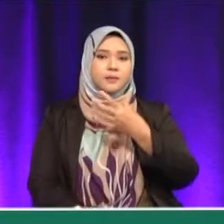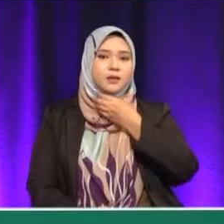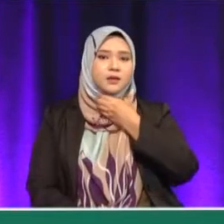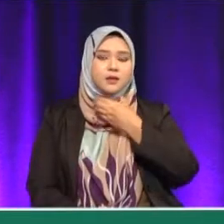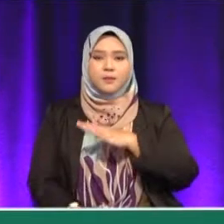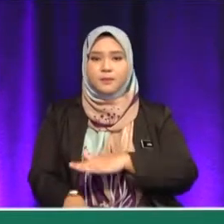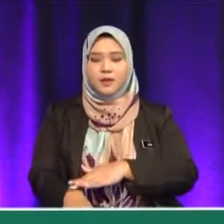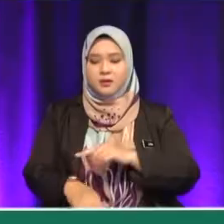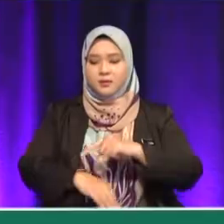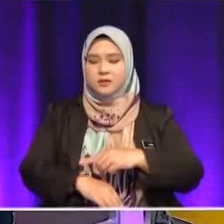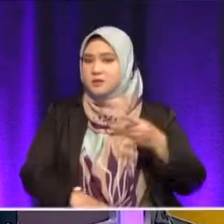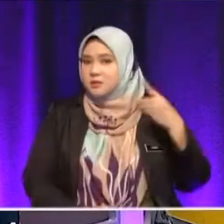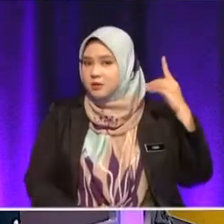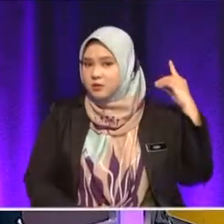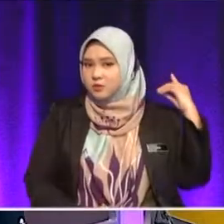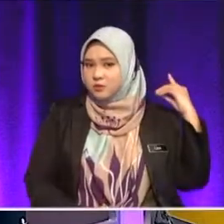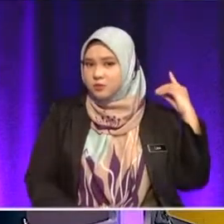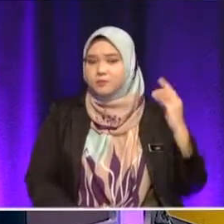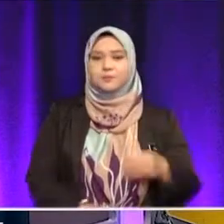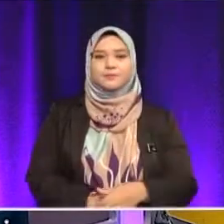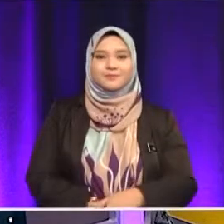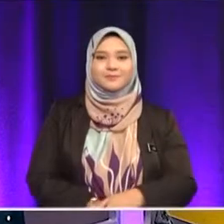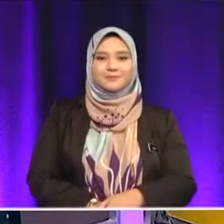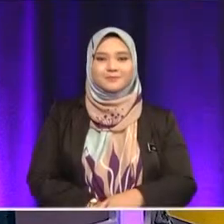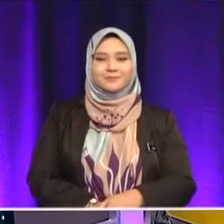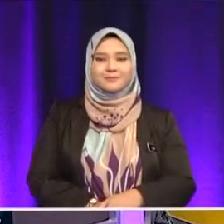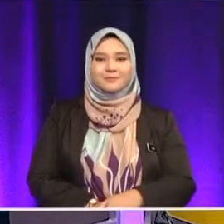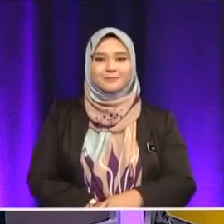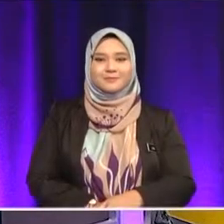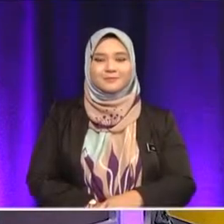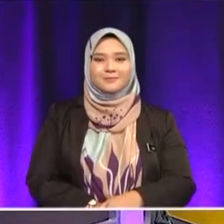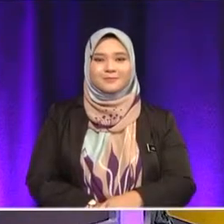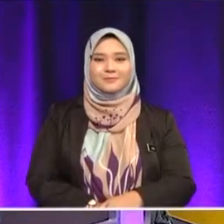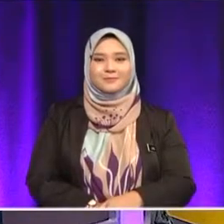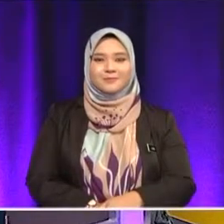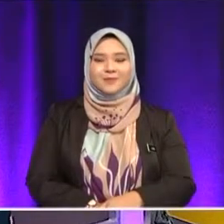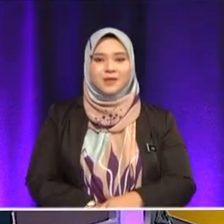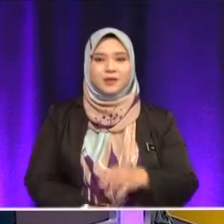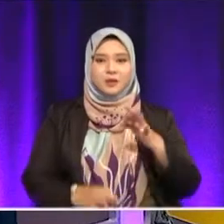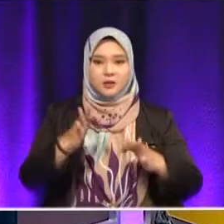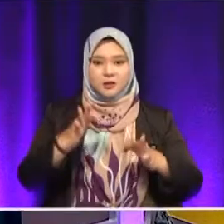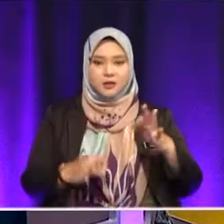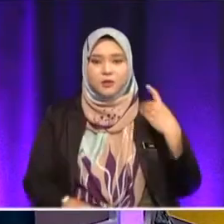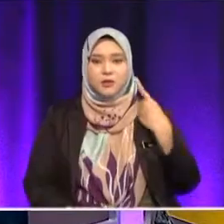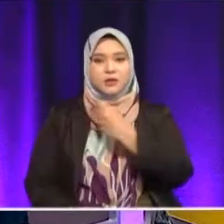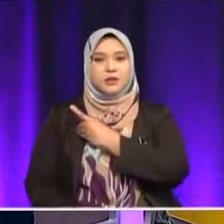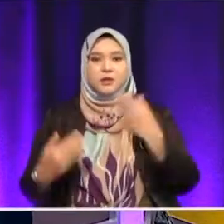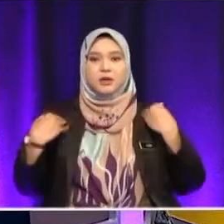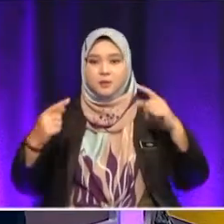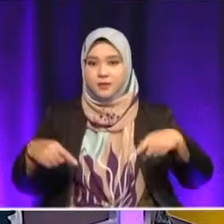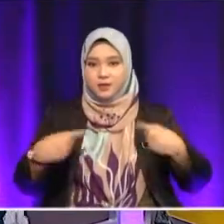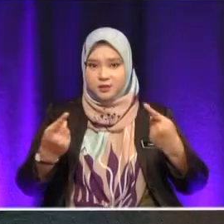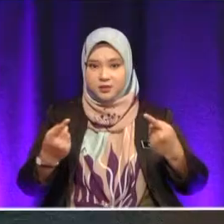jadi kalau kita pergi melawat ke sana kita boleh buat apa eskalasi ya tentang inilah semua